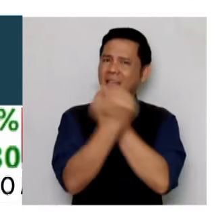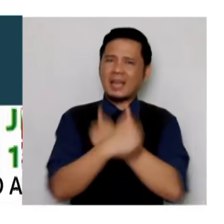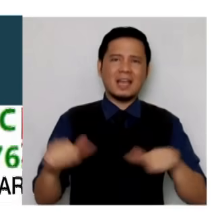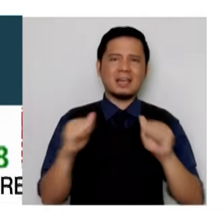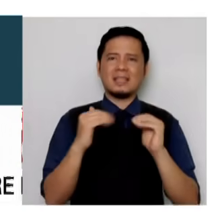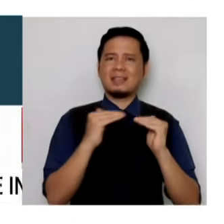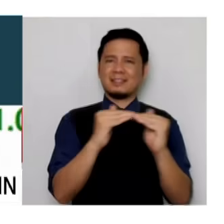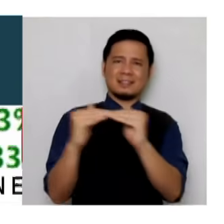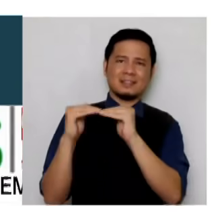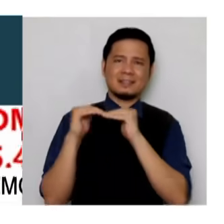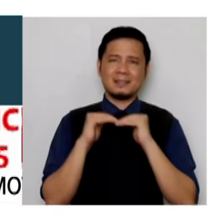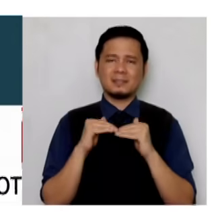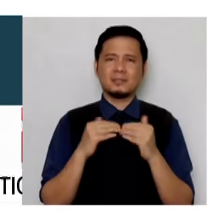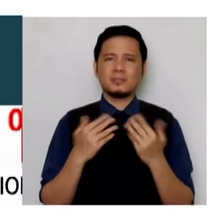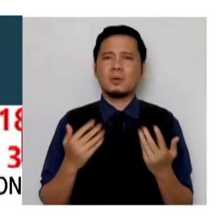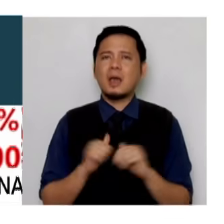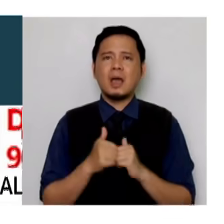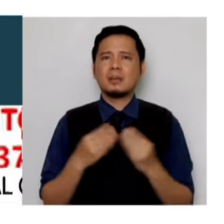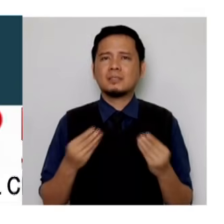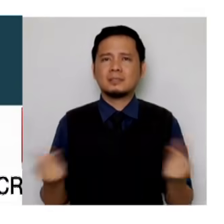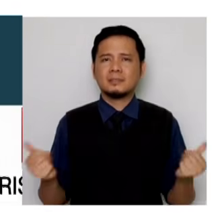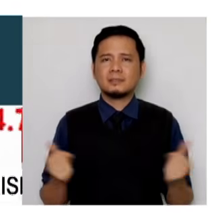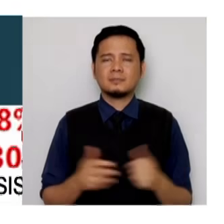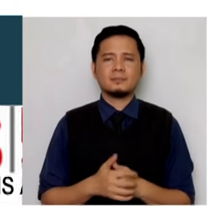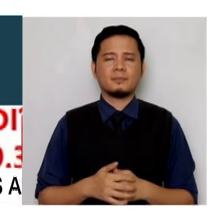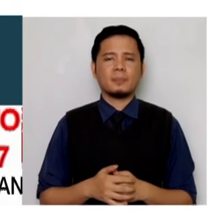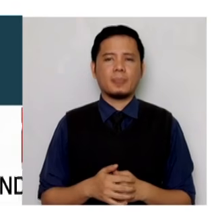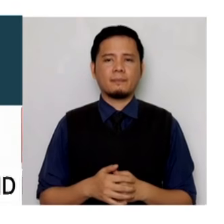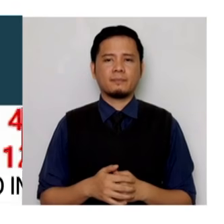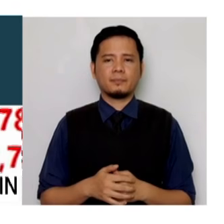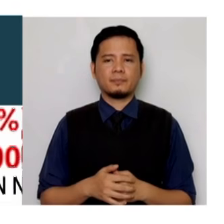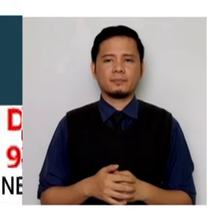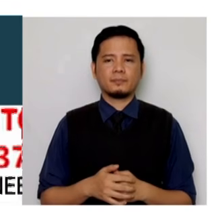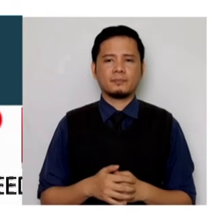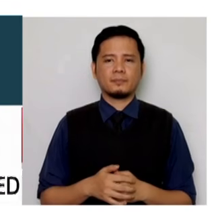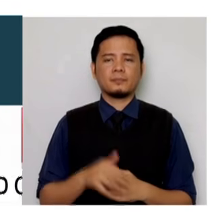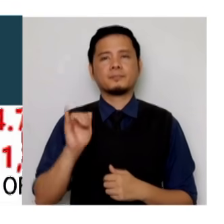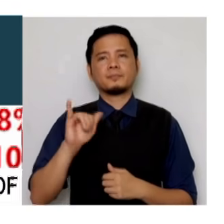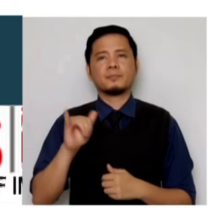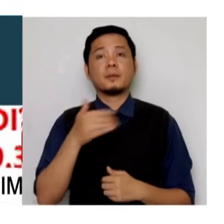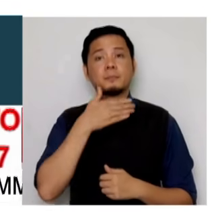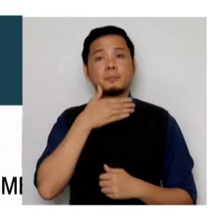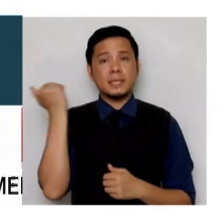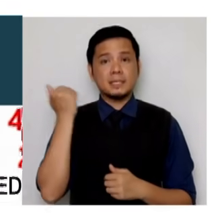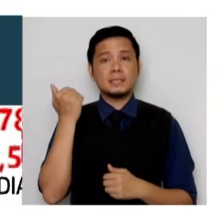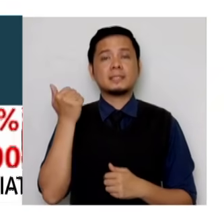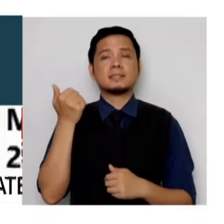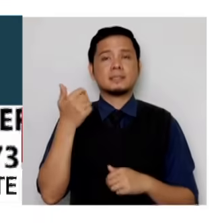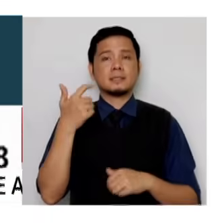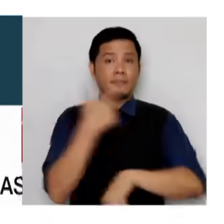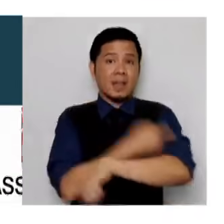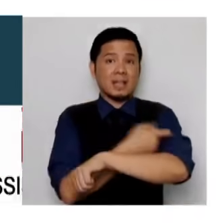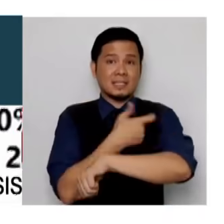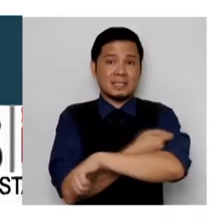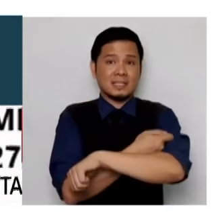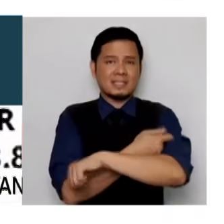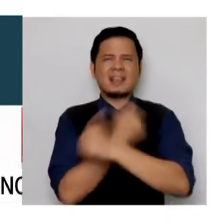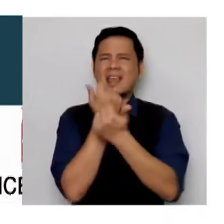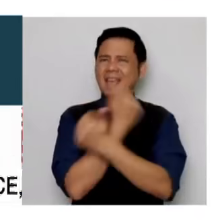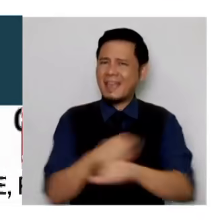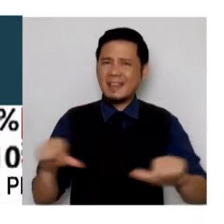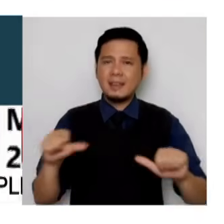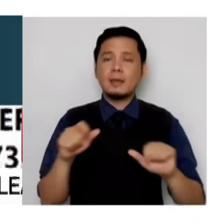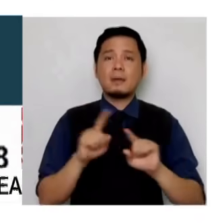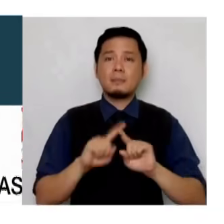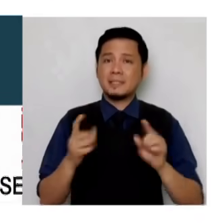Right. So how do you reconcile both? The one that's available. Yeah, the best vaccine is the one that's available, but it is still